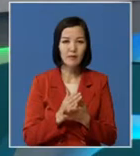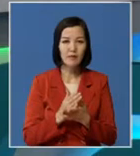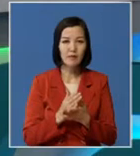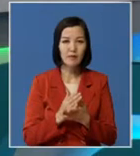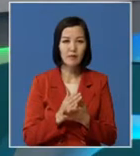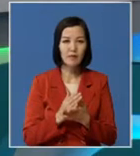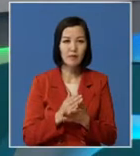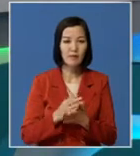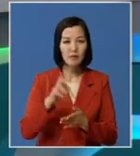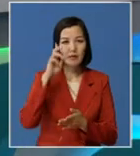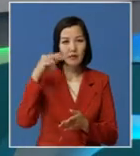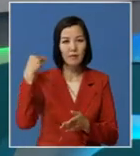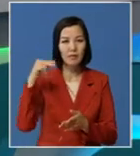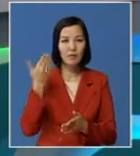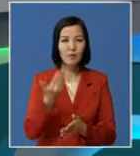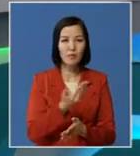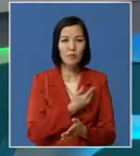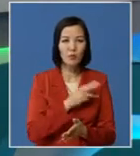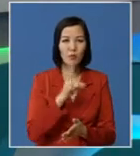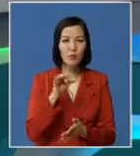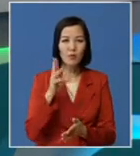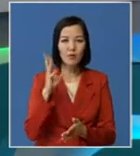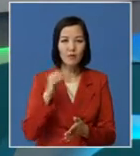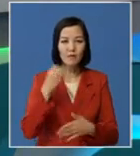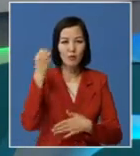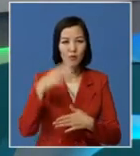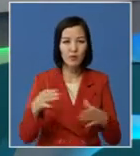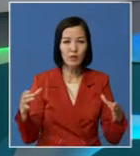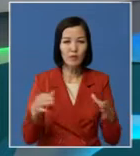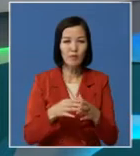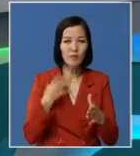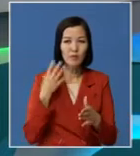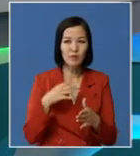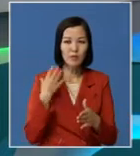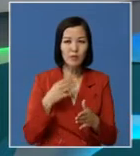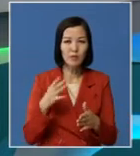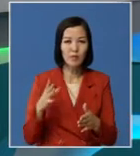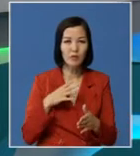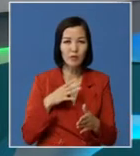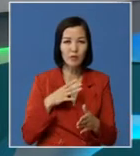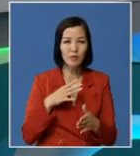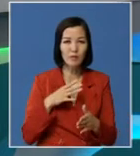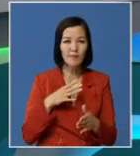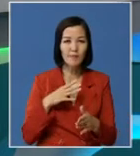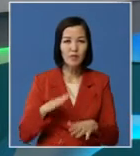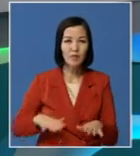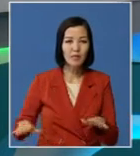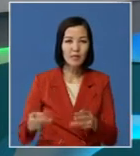Ел президенттігіне үміткер Әміржан Қосановтың орталық штаб мүшелері Қызылордада болды. Онда